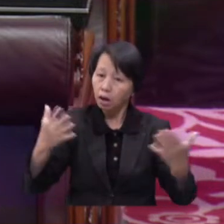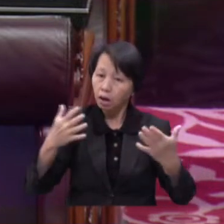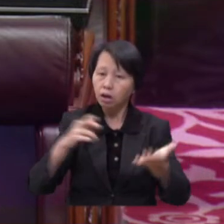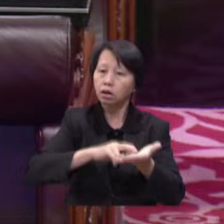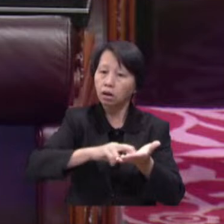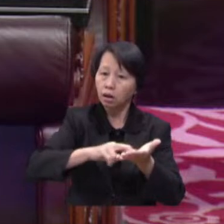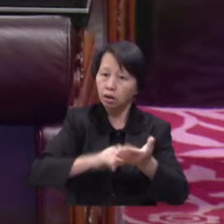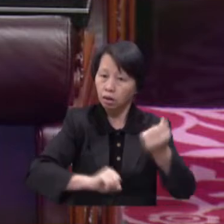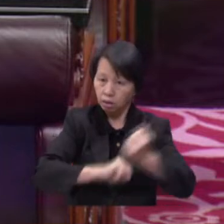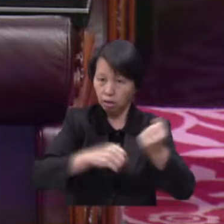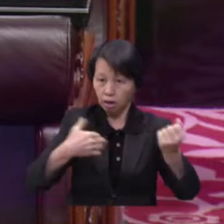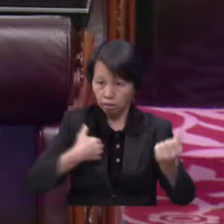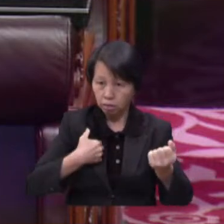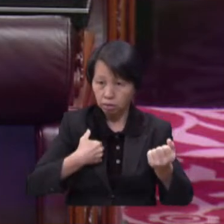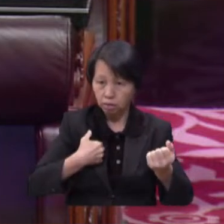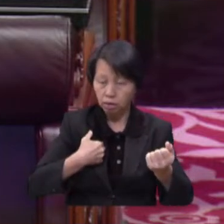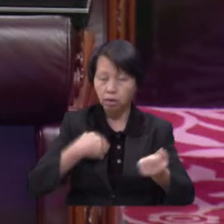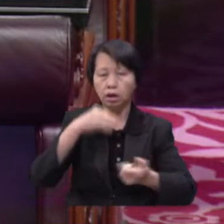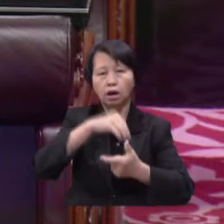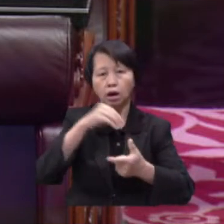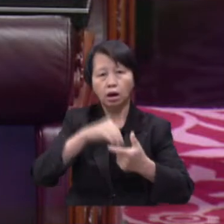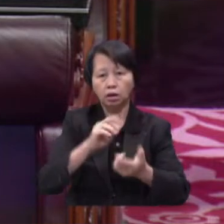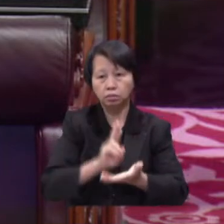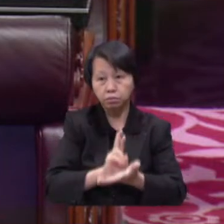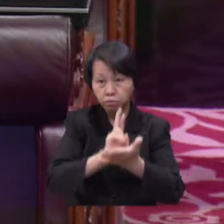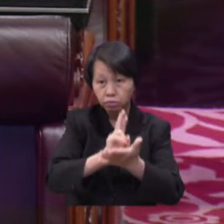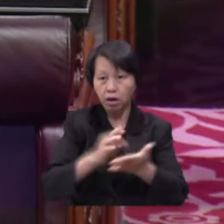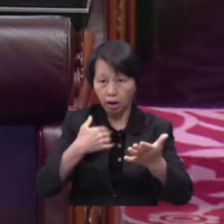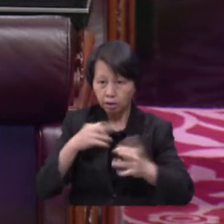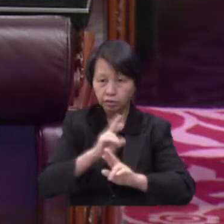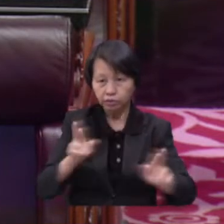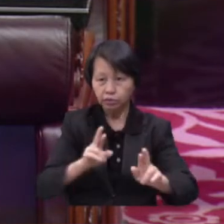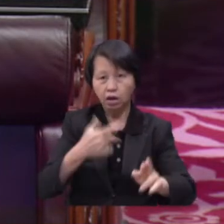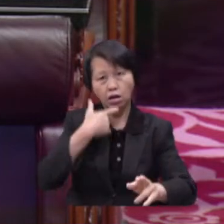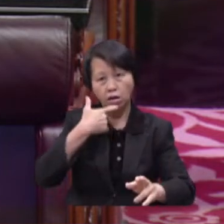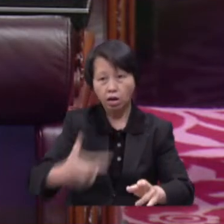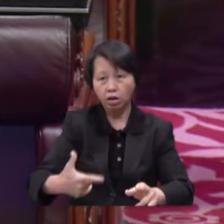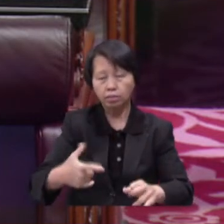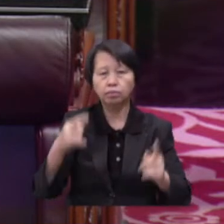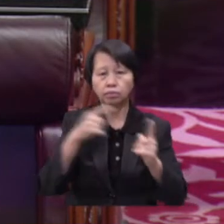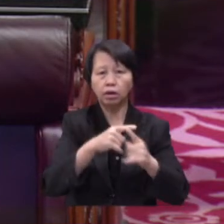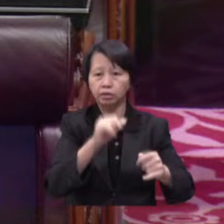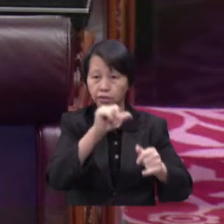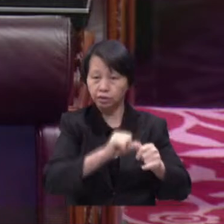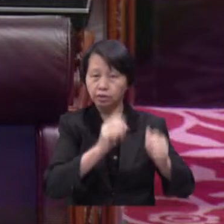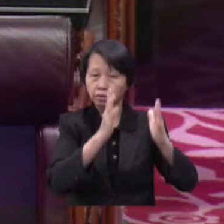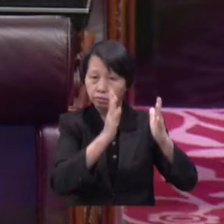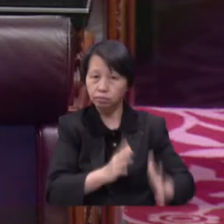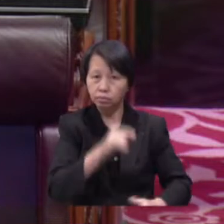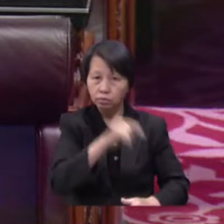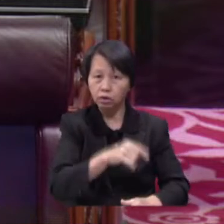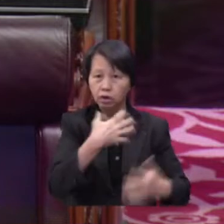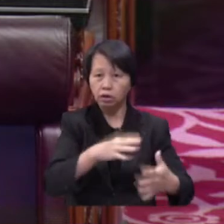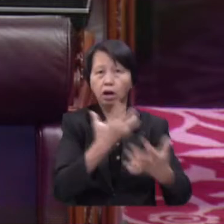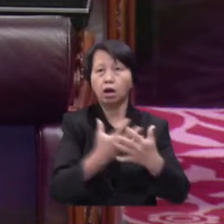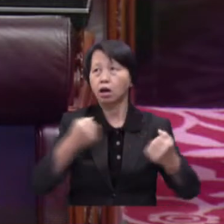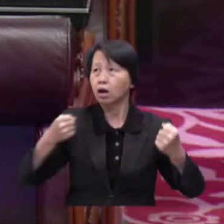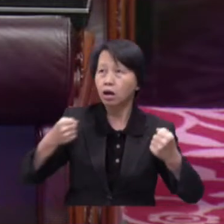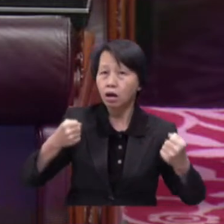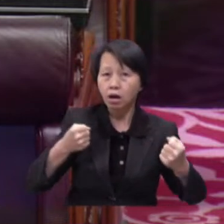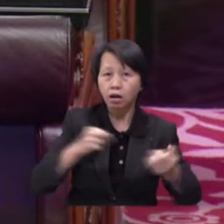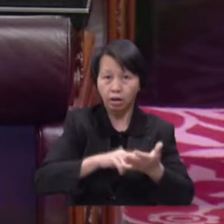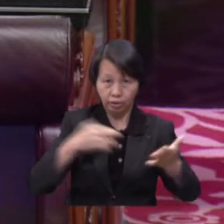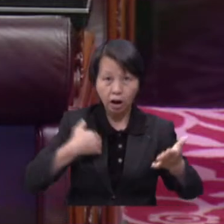rawatan sokongan atau pemulihan yang disediakan selama ini kepada setiap individu yang dipenjarakan